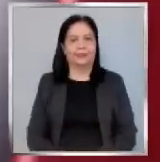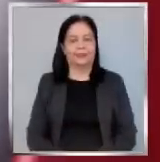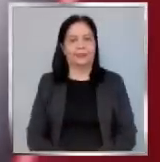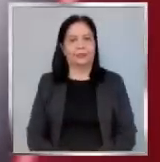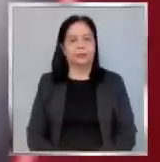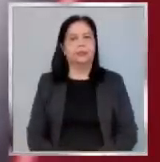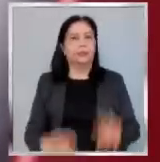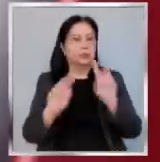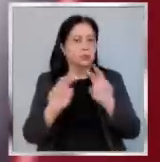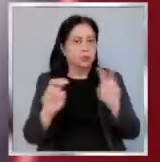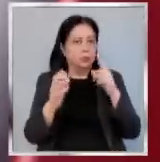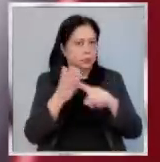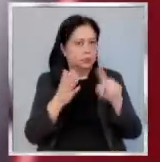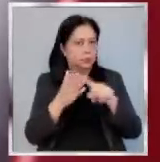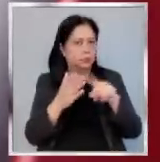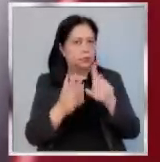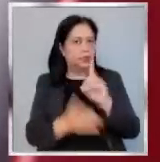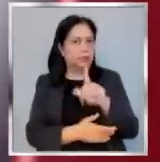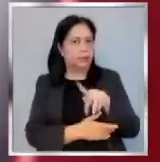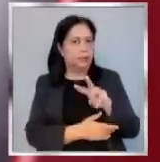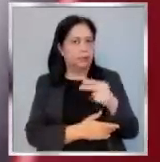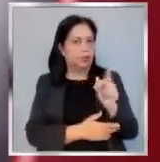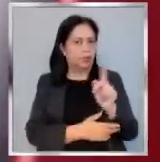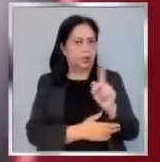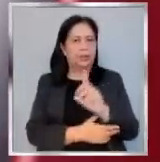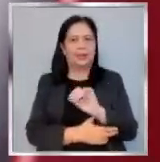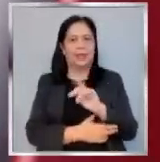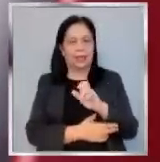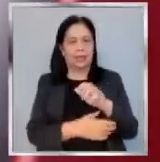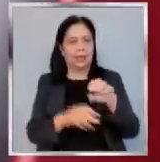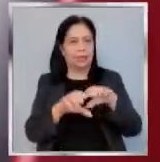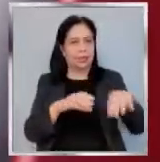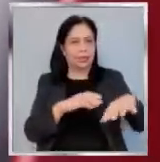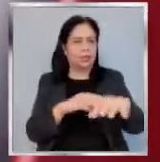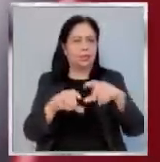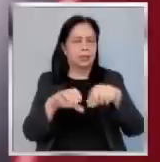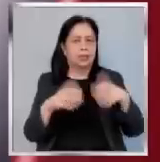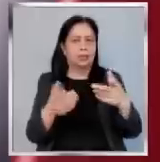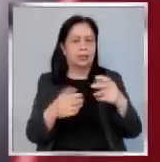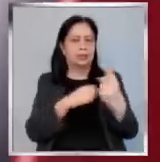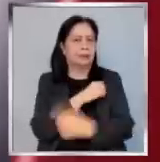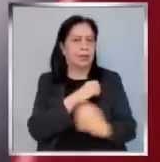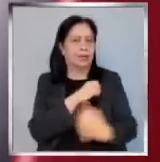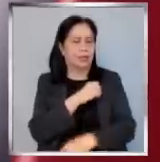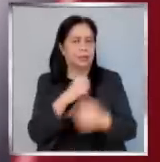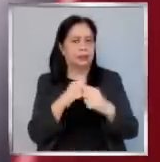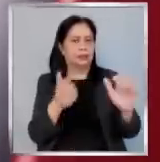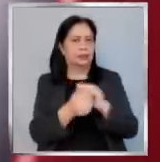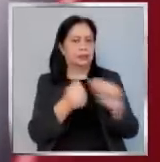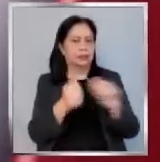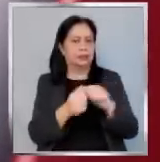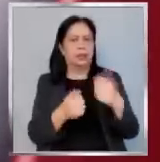Ininspeksyon ng mga tauhan ng DPWH ang dike sa Barangay Kadmang Reserva sa Kapangan, Zambales na sinira ng bagyong